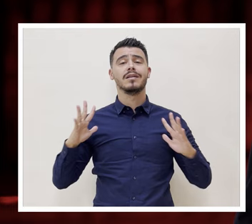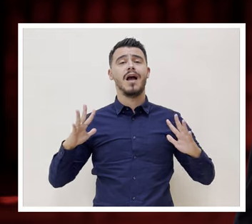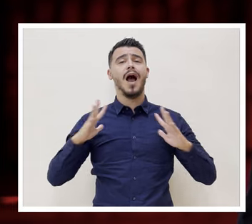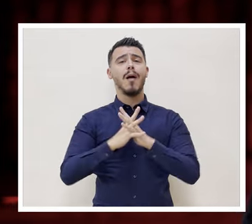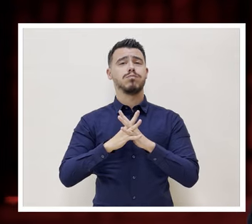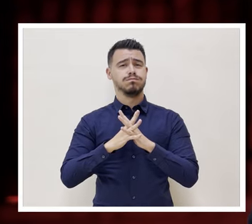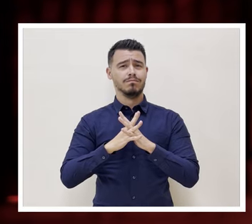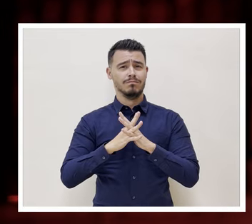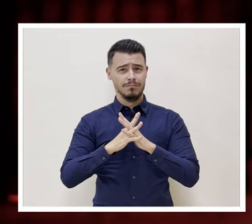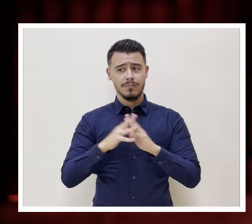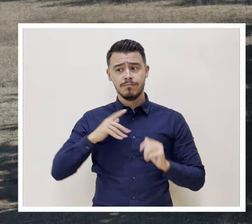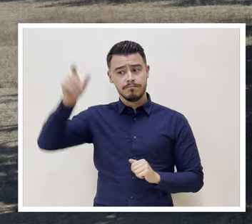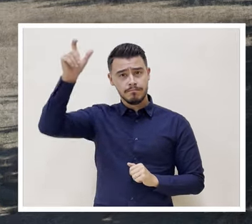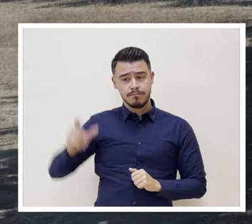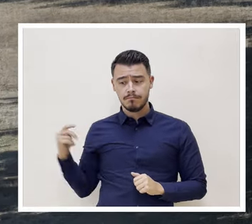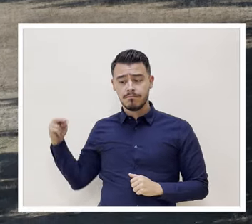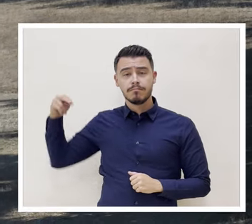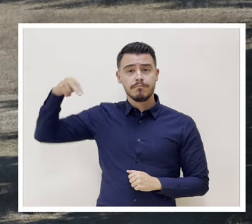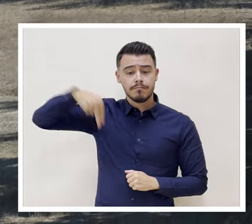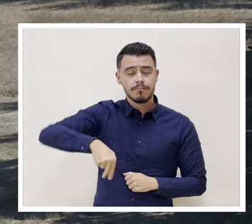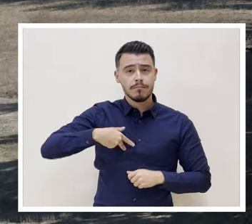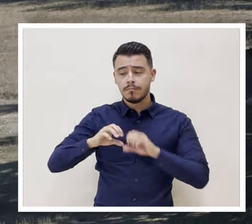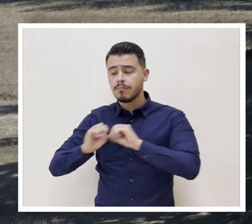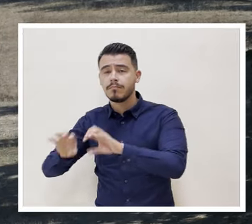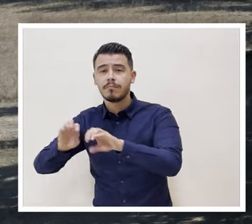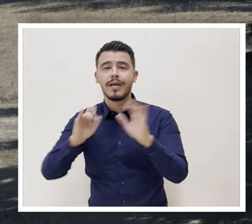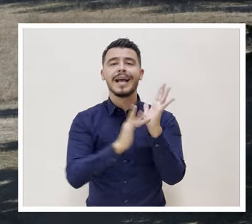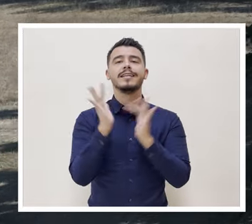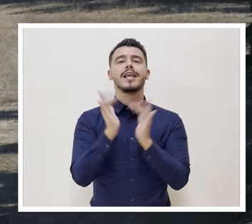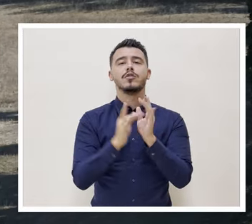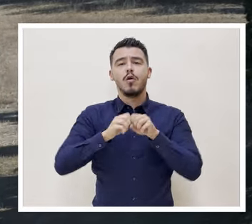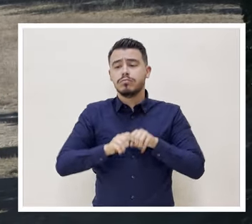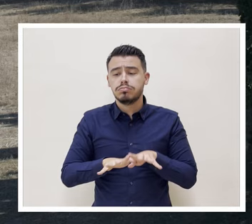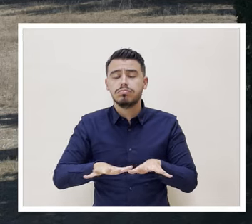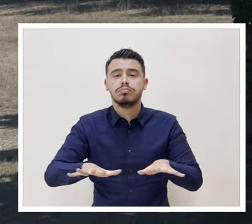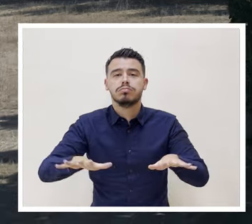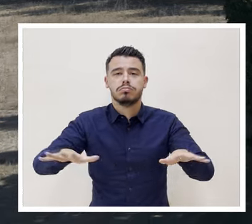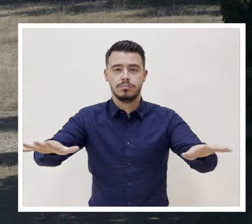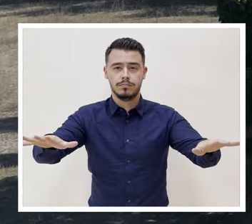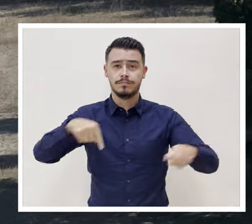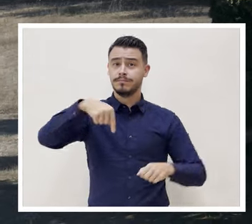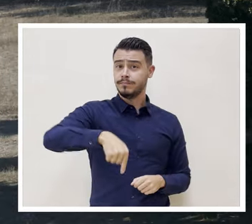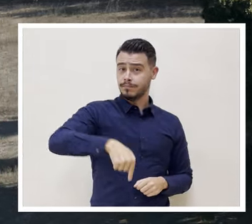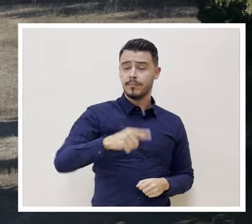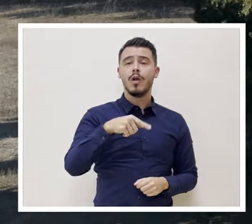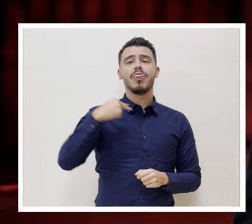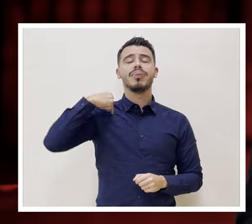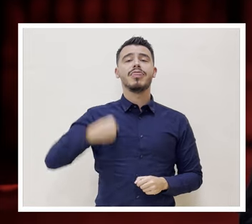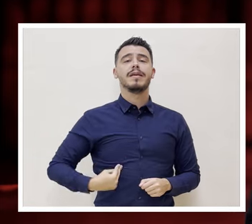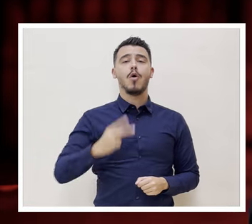ο Απόστολος των Εθνών Παύλος στην πορεία του για τη διάδοση της χριστιανικής πίστεως.